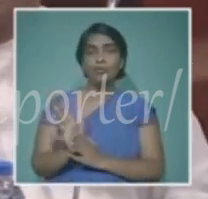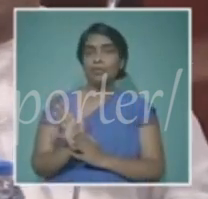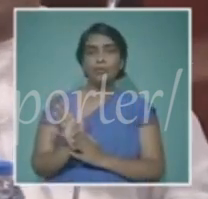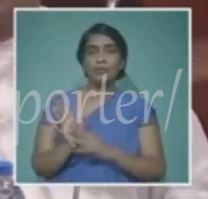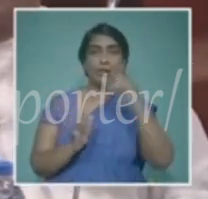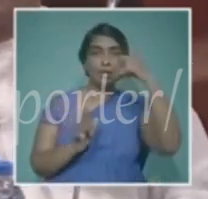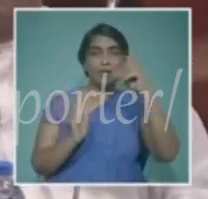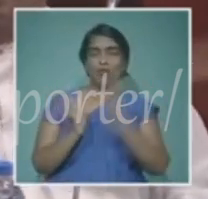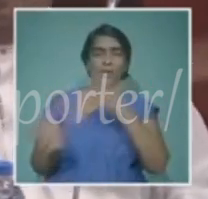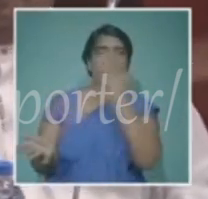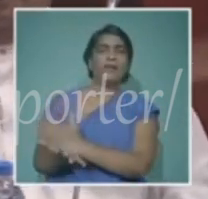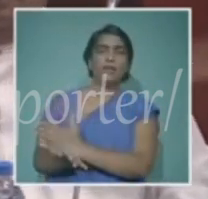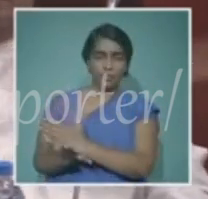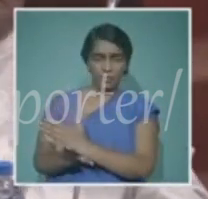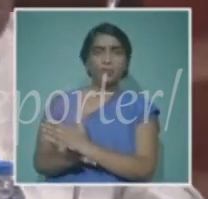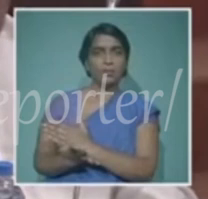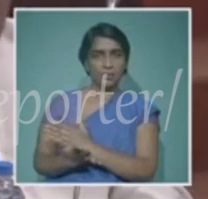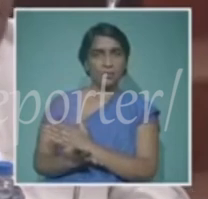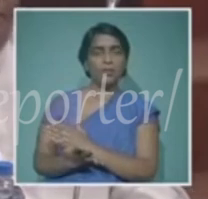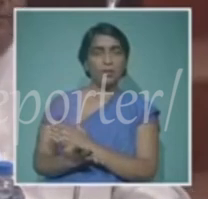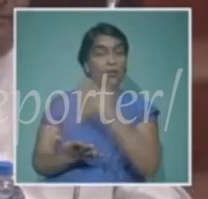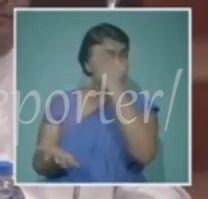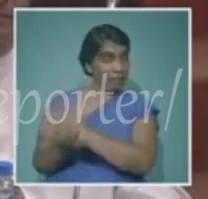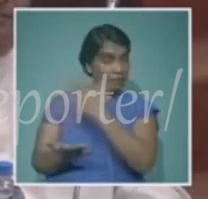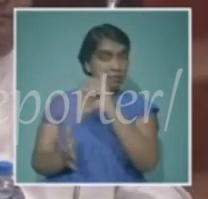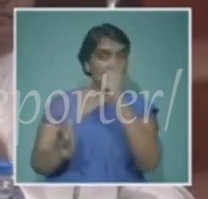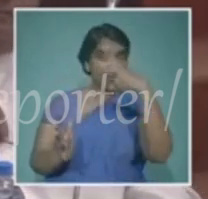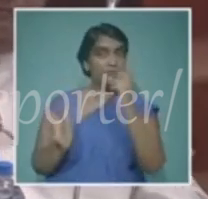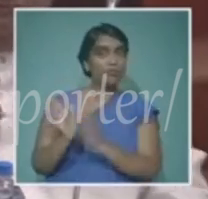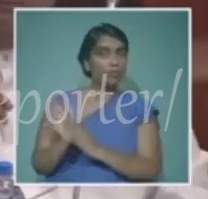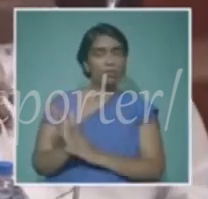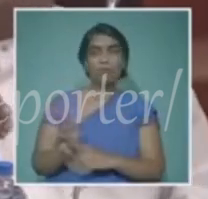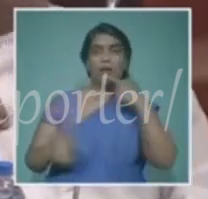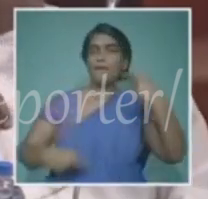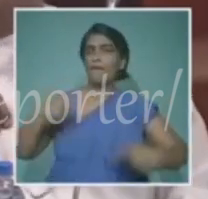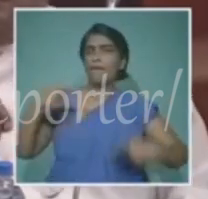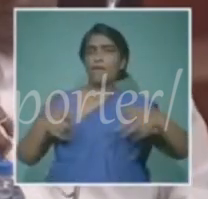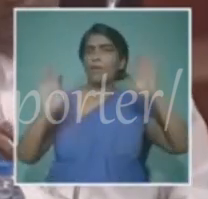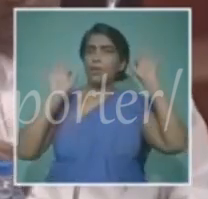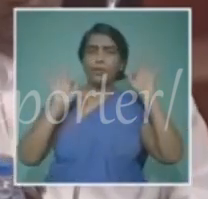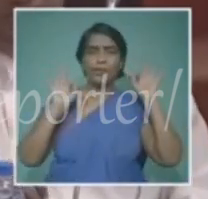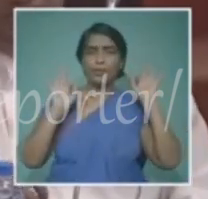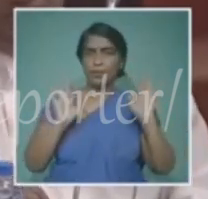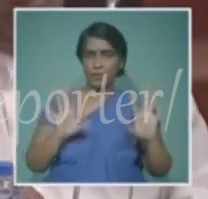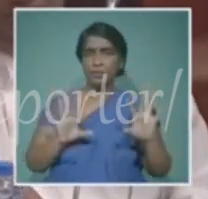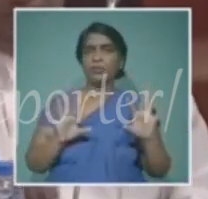ආංශික අධික්ෂණ කාර්යක සභාව අත්තිට ඇව්වා. අත්තිට වල කිසිම විවාදයක්